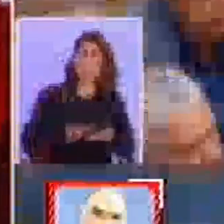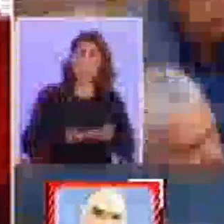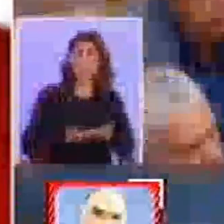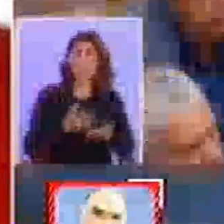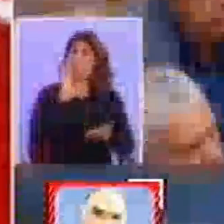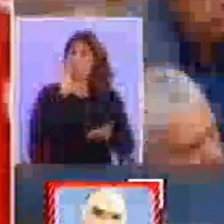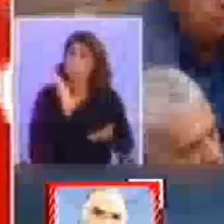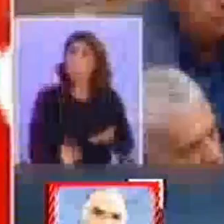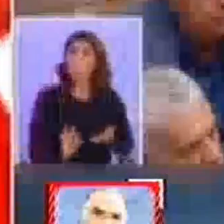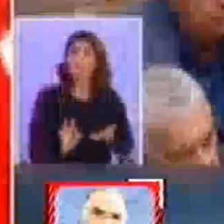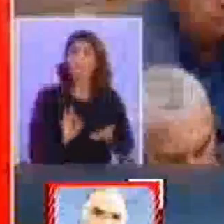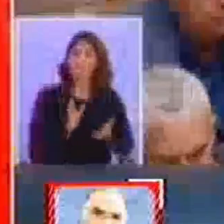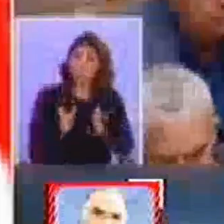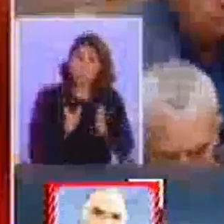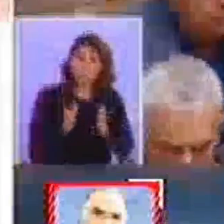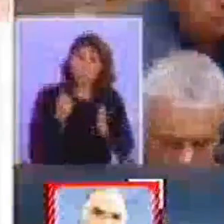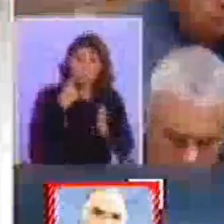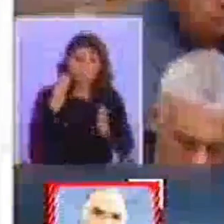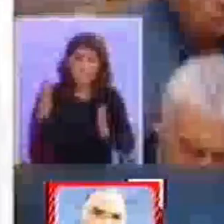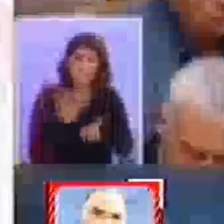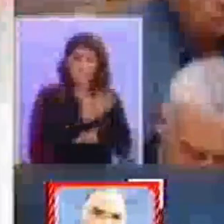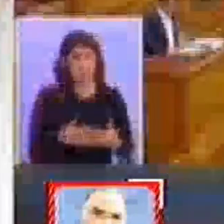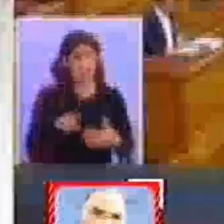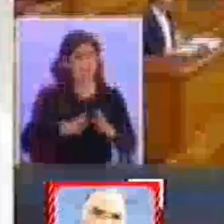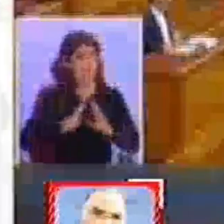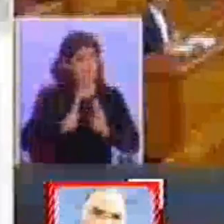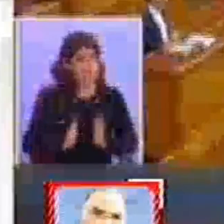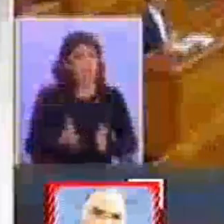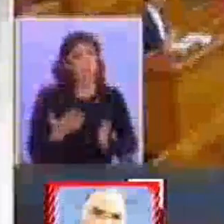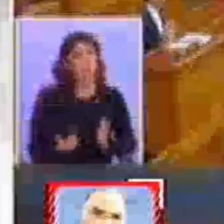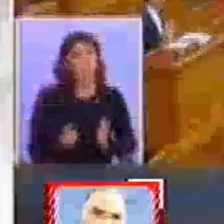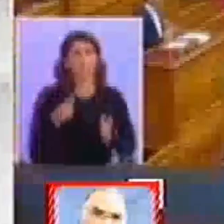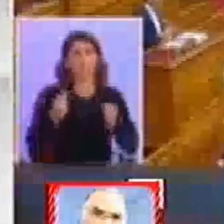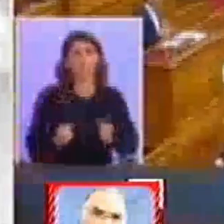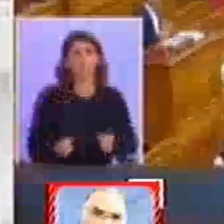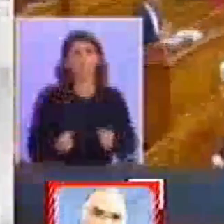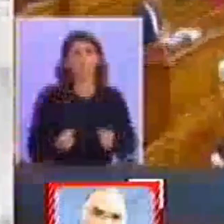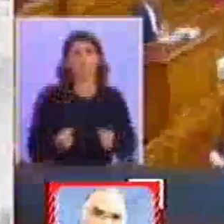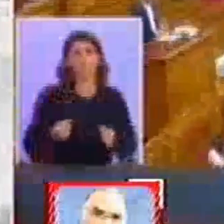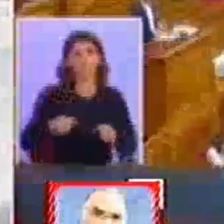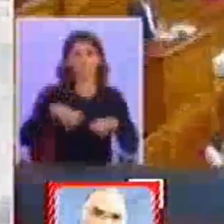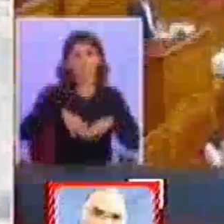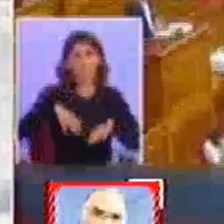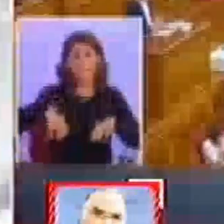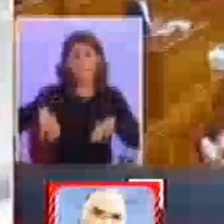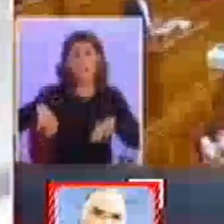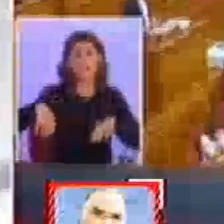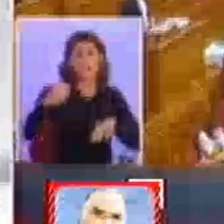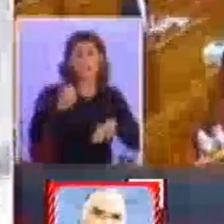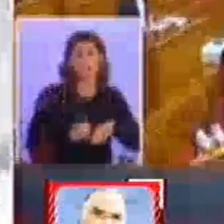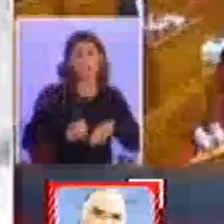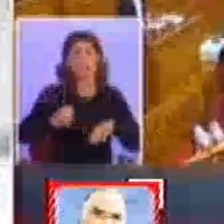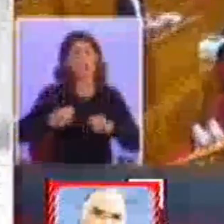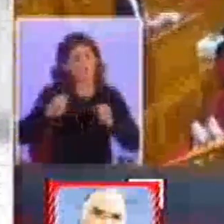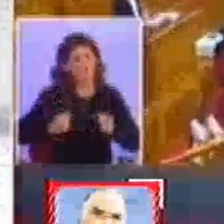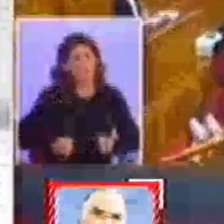σχεδιασμός και μετά από 3,5 χρόνια κατάλαβε ότι. Τώρα χάθηκε. Δεν υπάρχει, λέει, αυτό που, για το οποίο εκλεγήκατε στη Βουλή. Σας το έχει